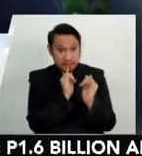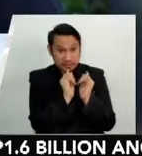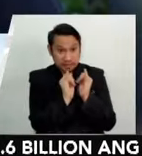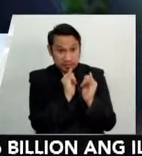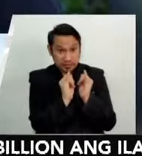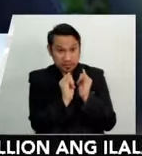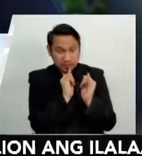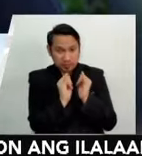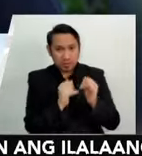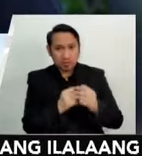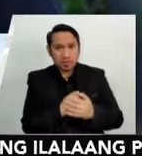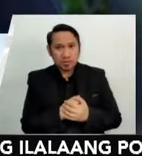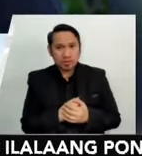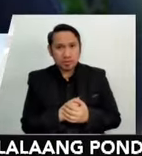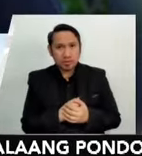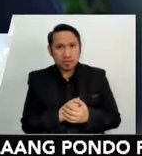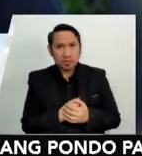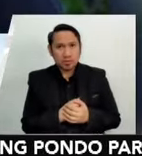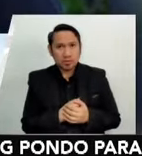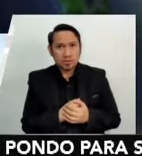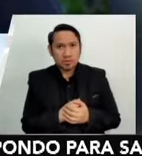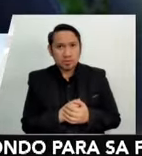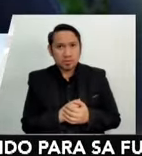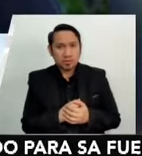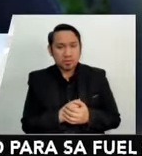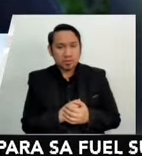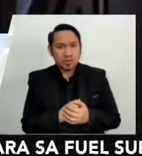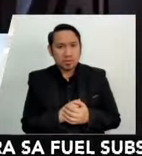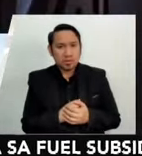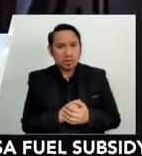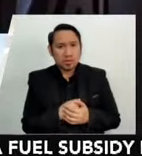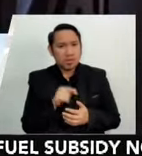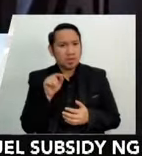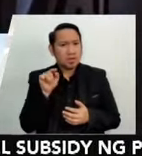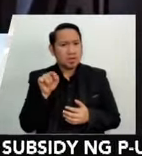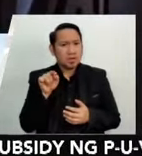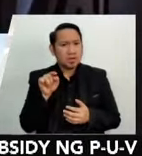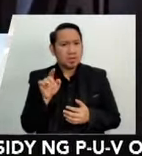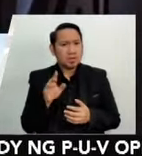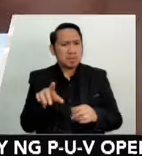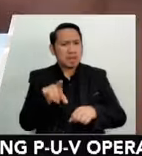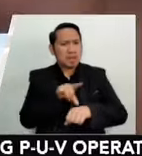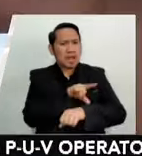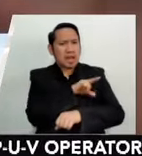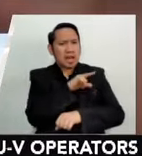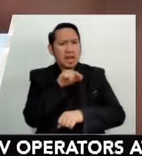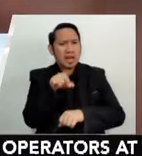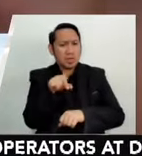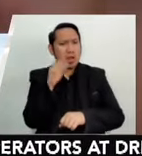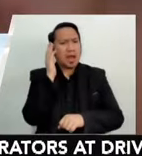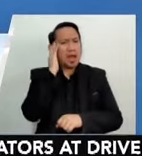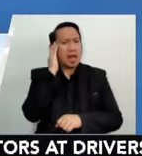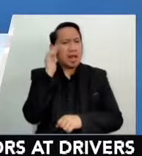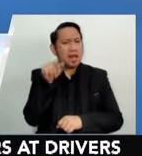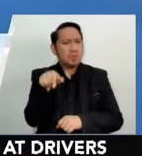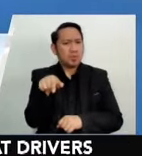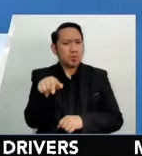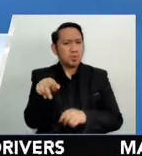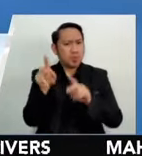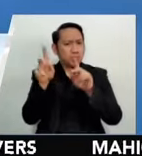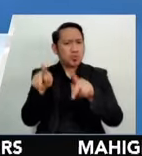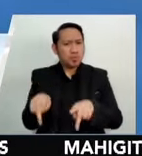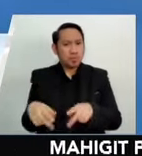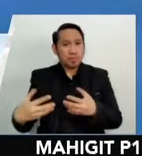na Archipelago News, sa Black Belter, sinabi niyang matagal na silang magkakilala ng Yellow Belter. Sanay na rin daw